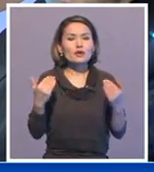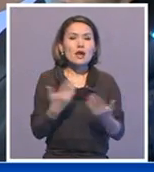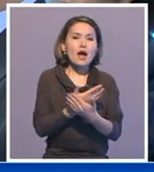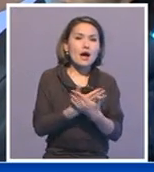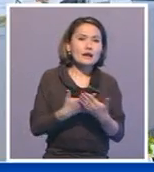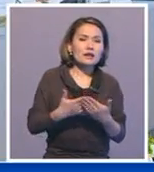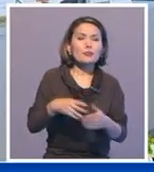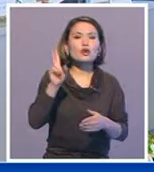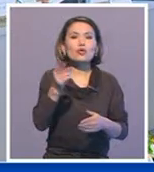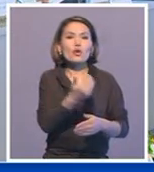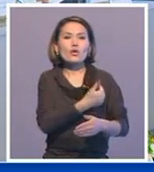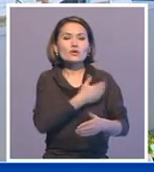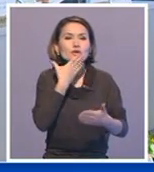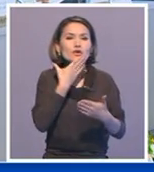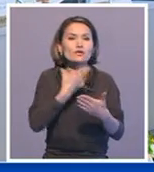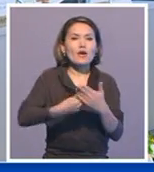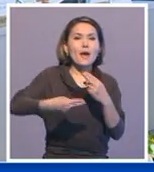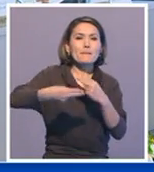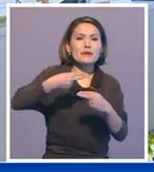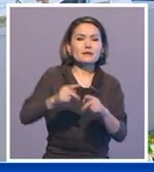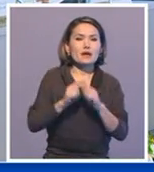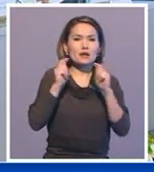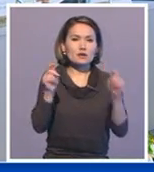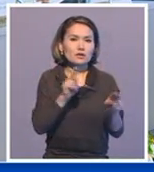әдіспен кәсіп ашам деген азаматтарды оқытуды қолға алған.